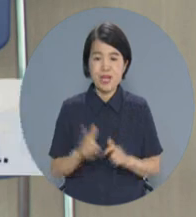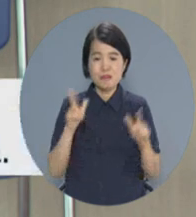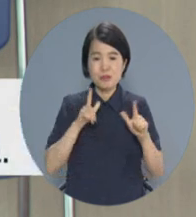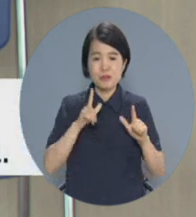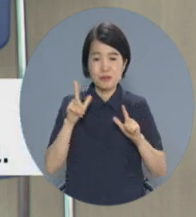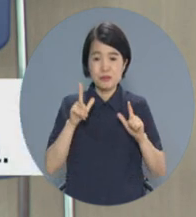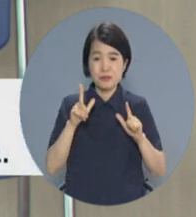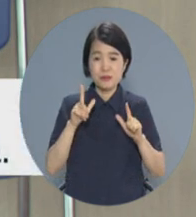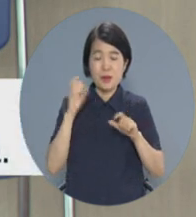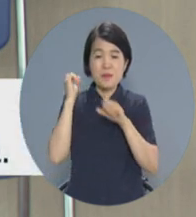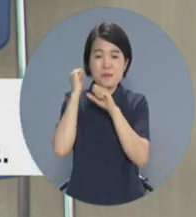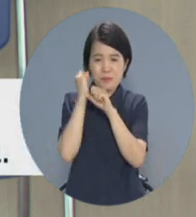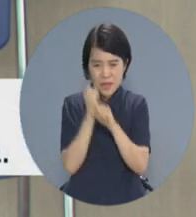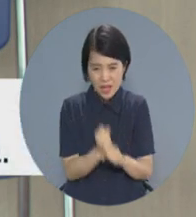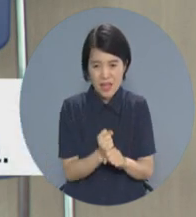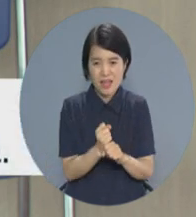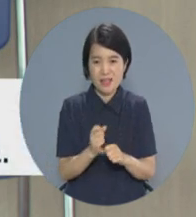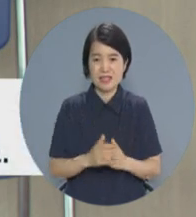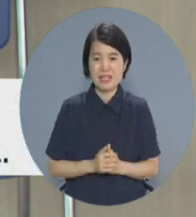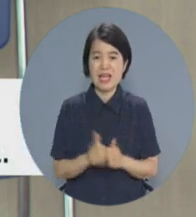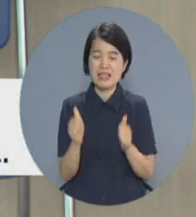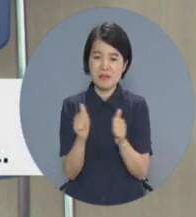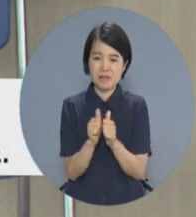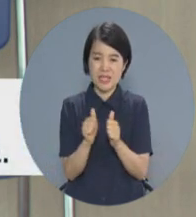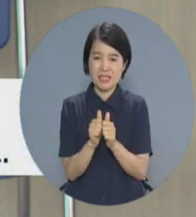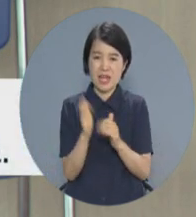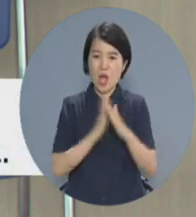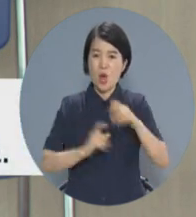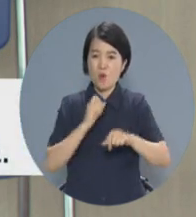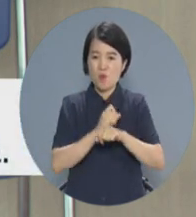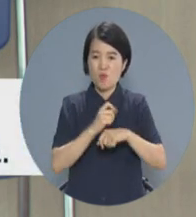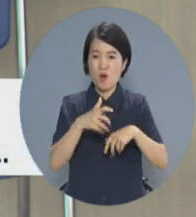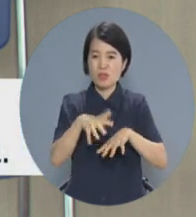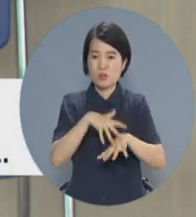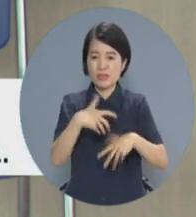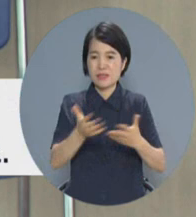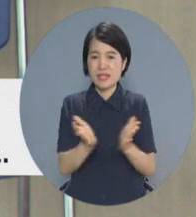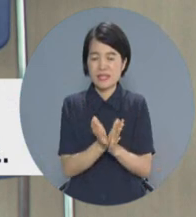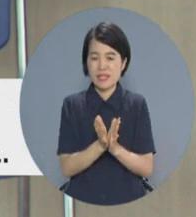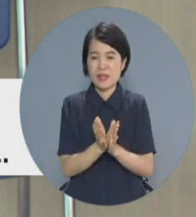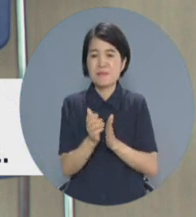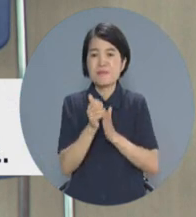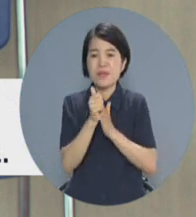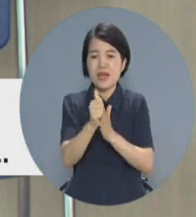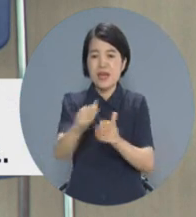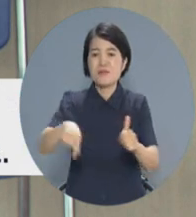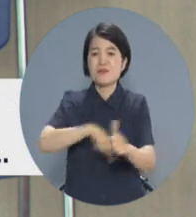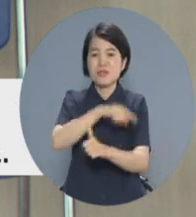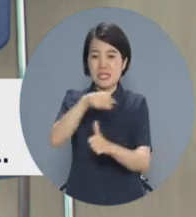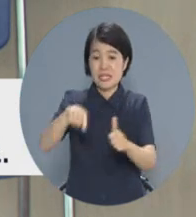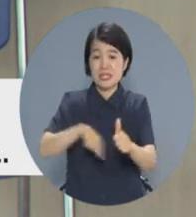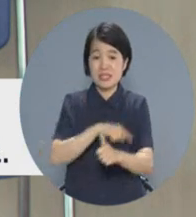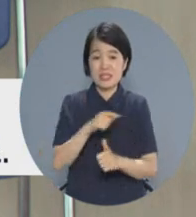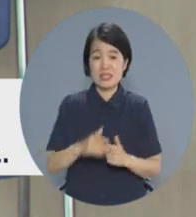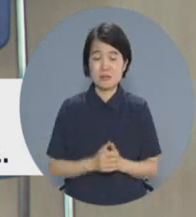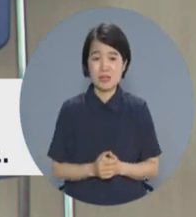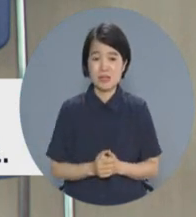늘 지금까지 그렇게 해왔기 때문에 남자들이 다 이 조직을 이끌어 나가는 그런 분위기가 됐잖아요.